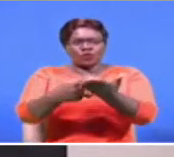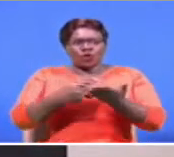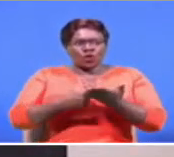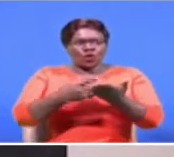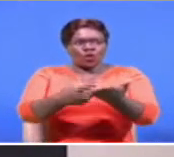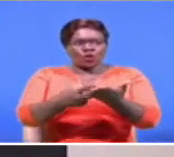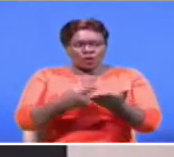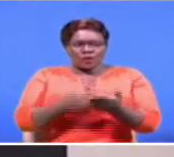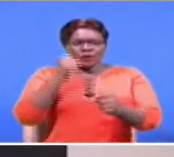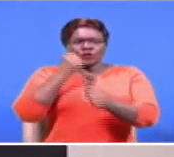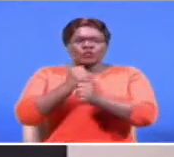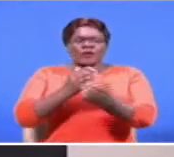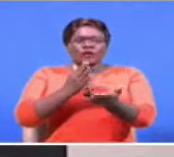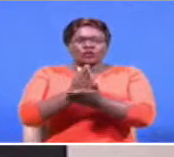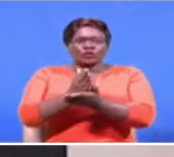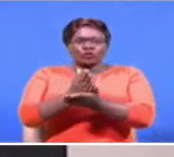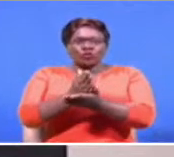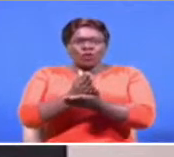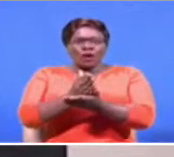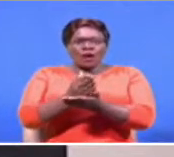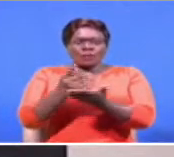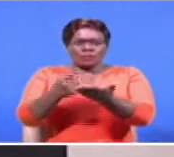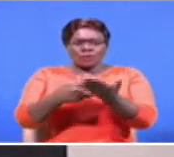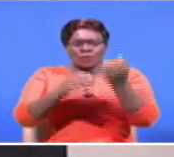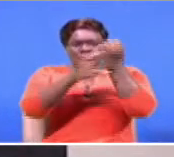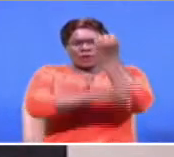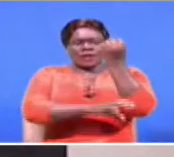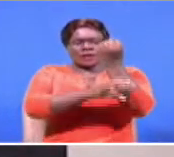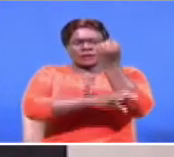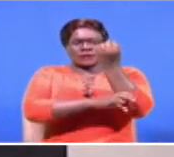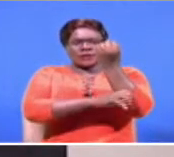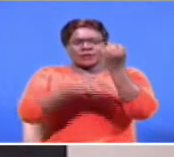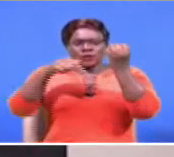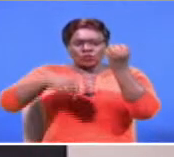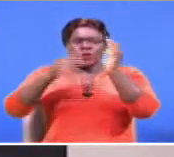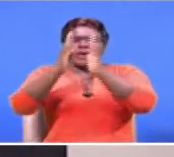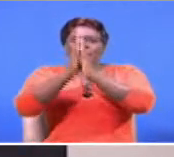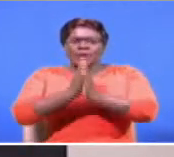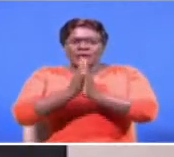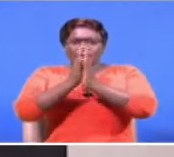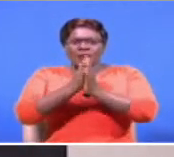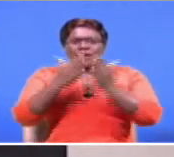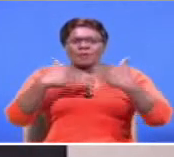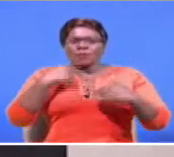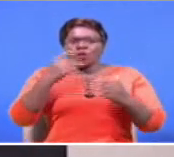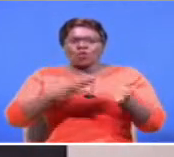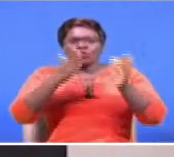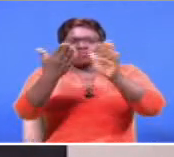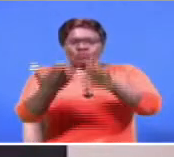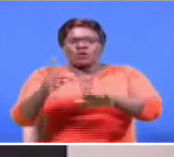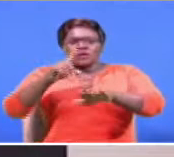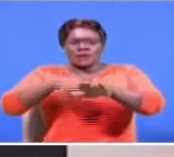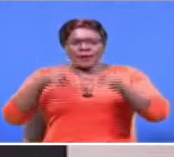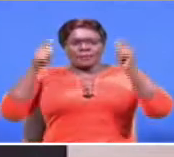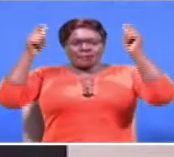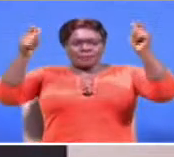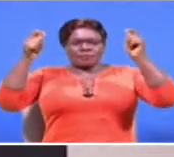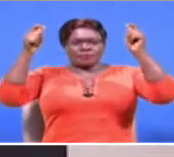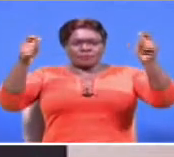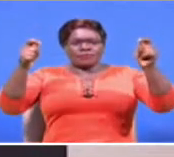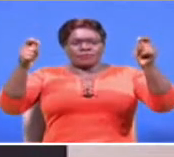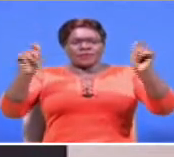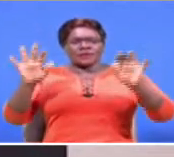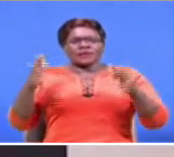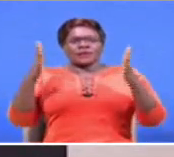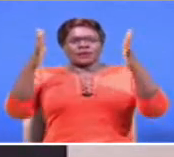ya kuhakikisha kwamba kuna maridhiano nchini. Azimio waliendesha ibada ya wafu kwa waliopoteza maisha yao wakati wa maandamano kwenye